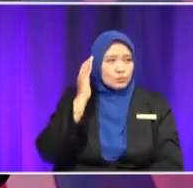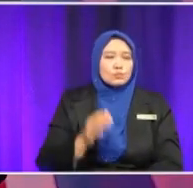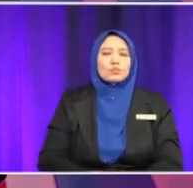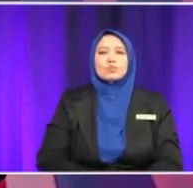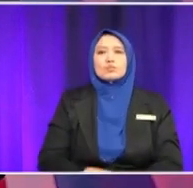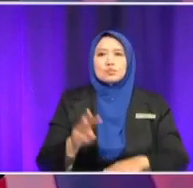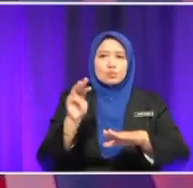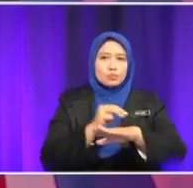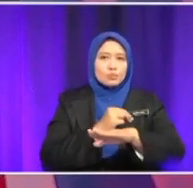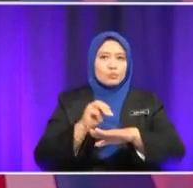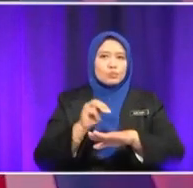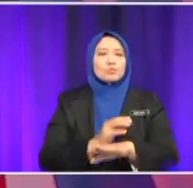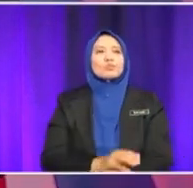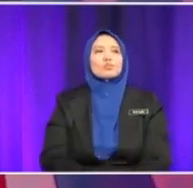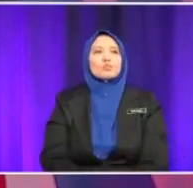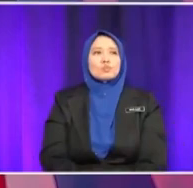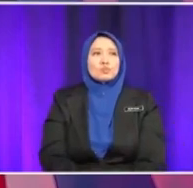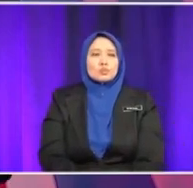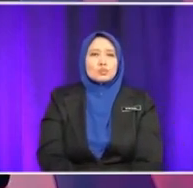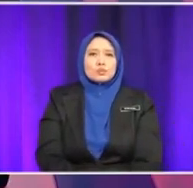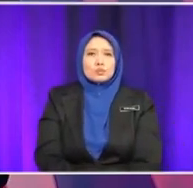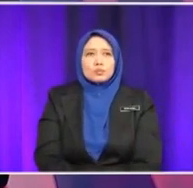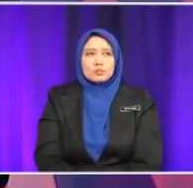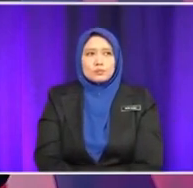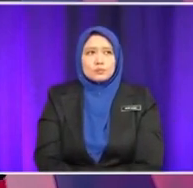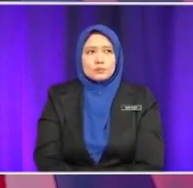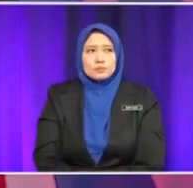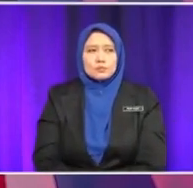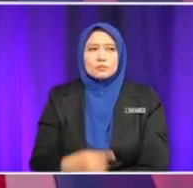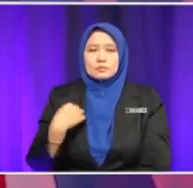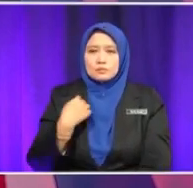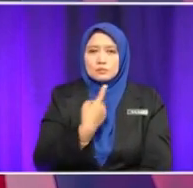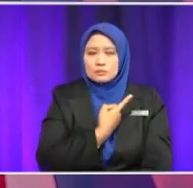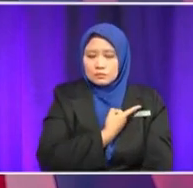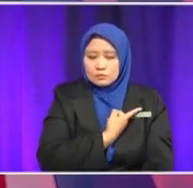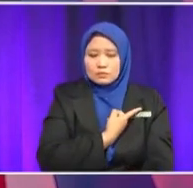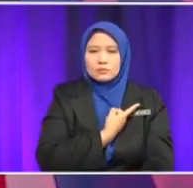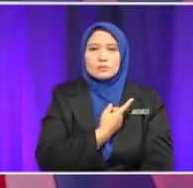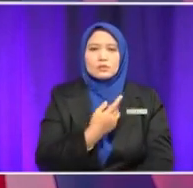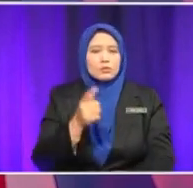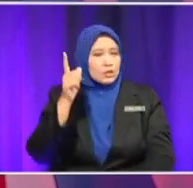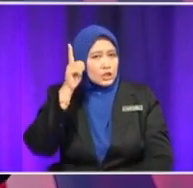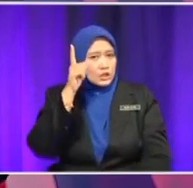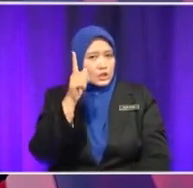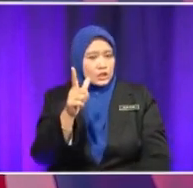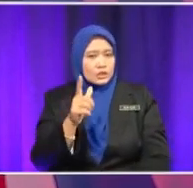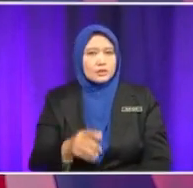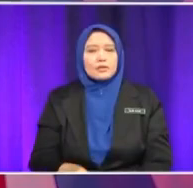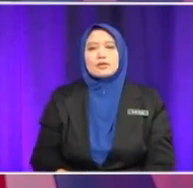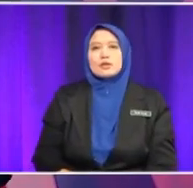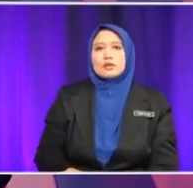musik jadi memang galak-gala untuk pergi ke aliran yang hadir music